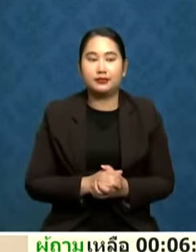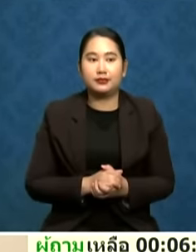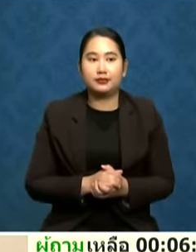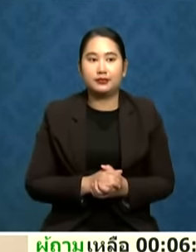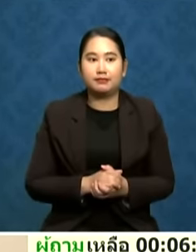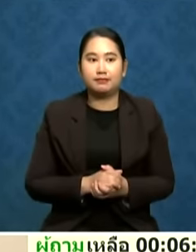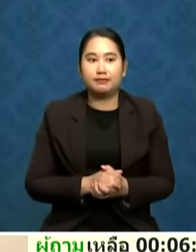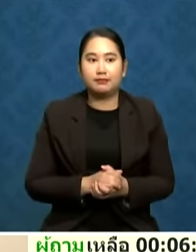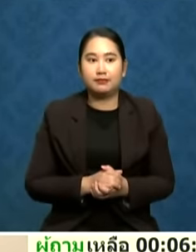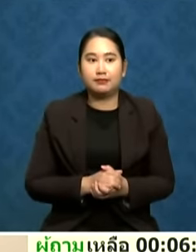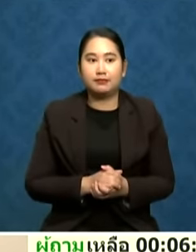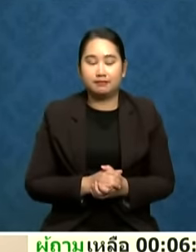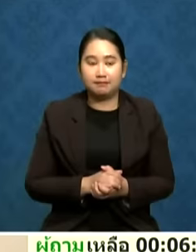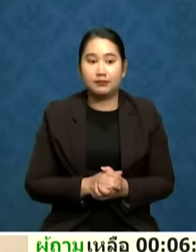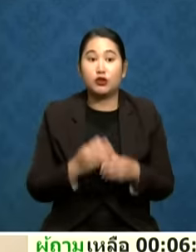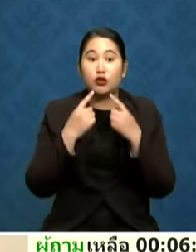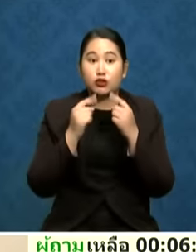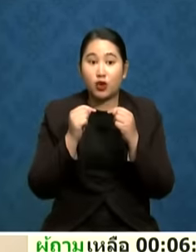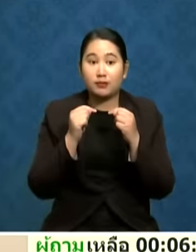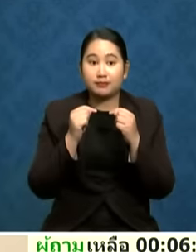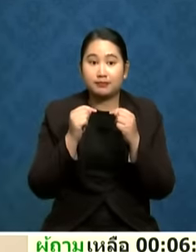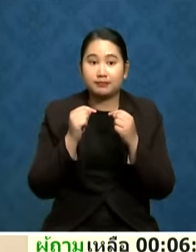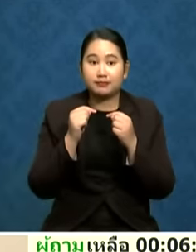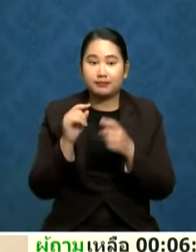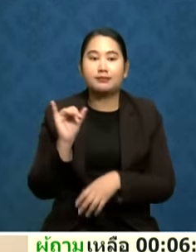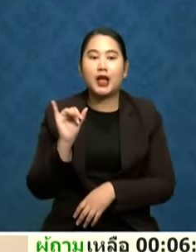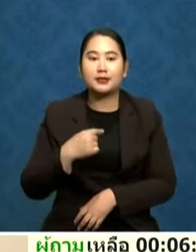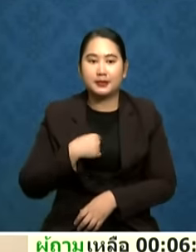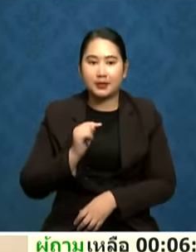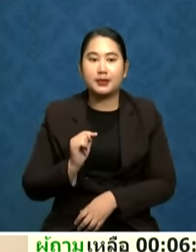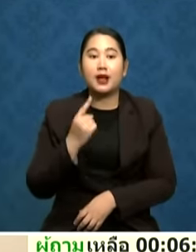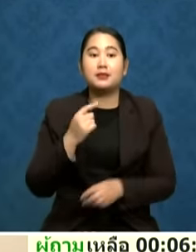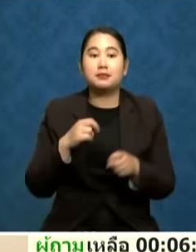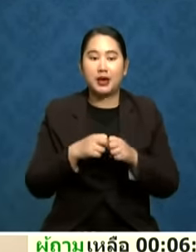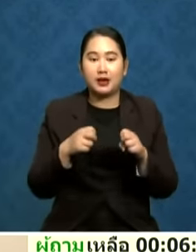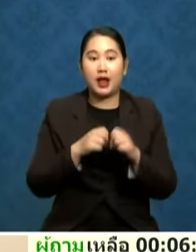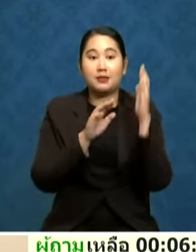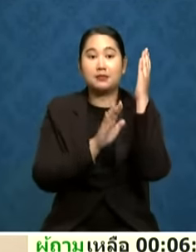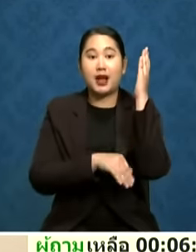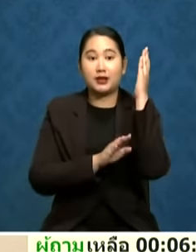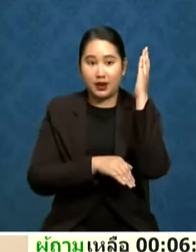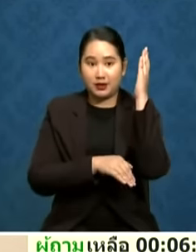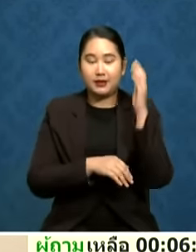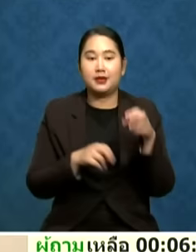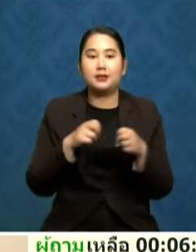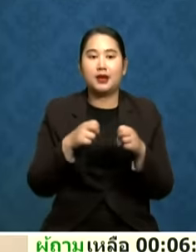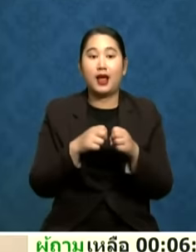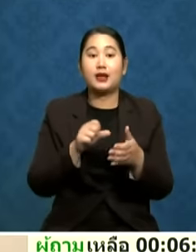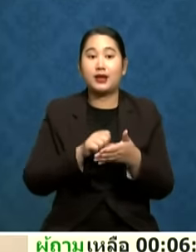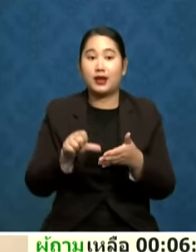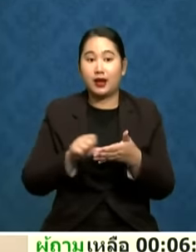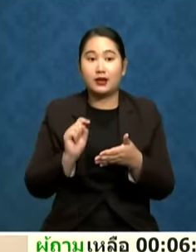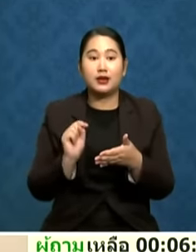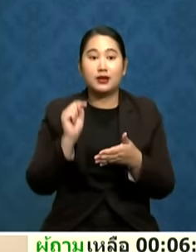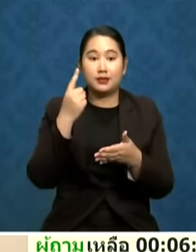ก่อนที่จะตคถามตองบอกก่อนนะครับว่าประหาชายแดนใต้เนี่ยการแ้ไขต้องเริมต้น